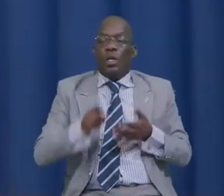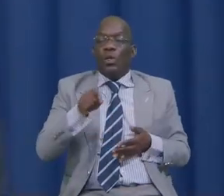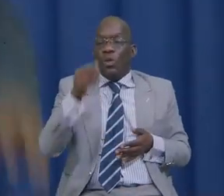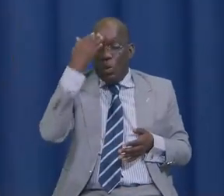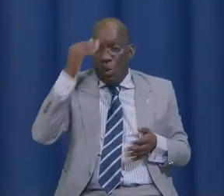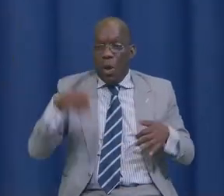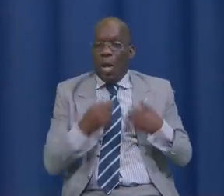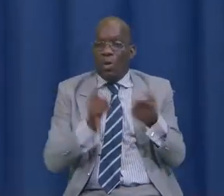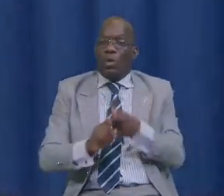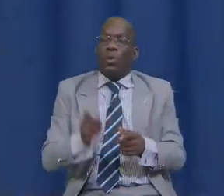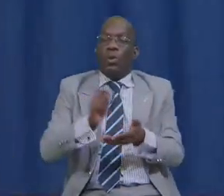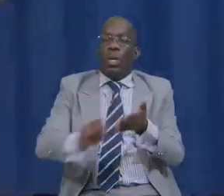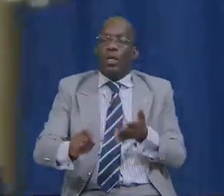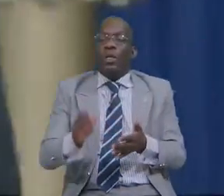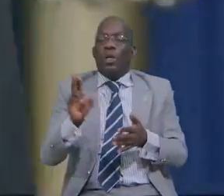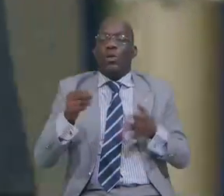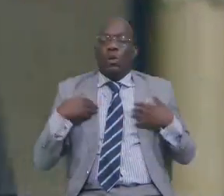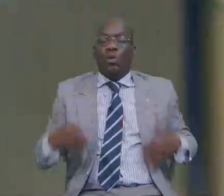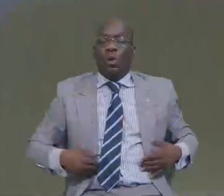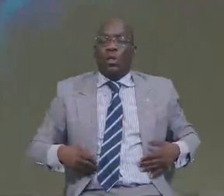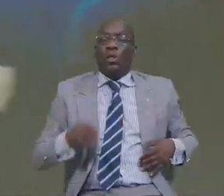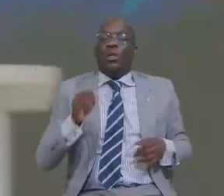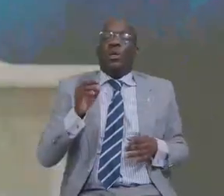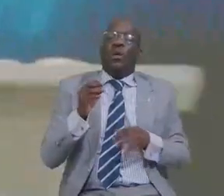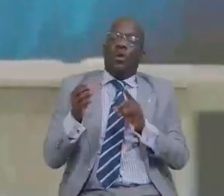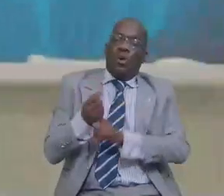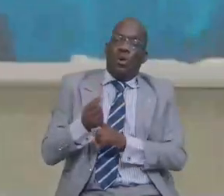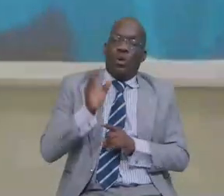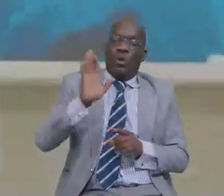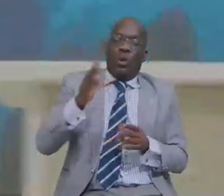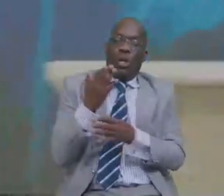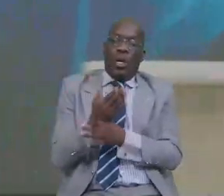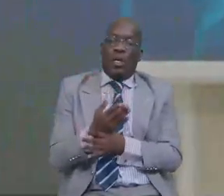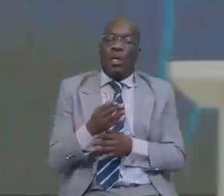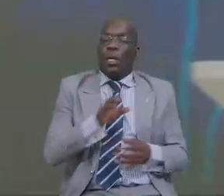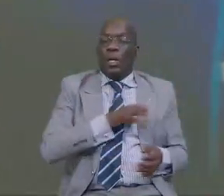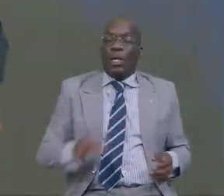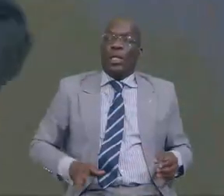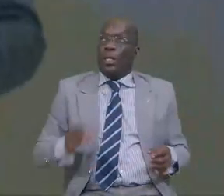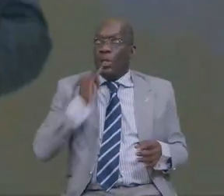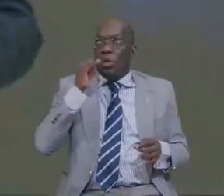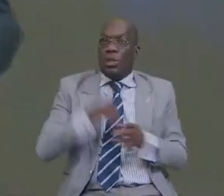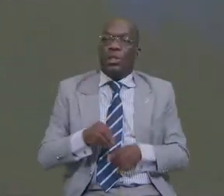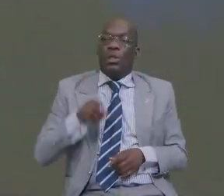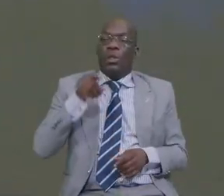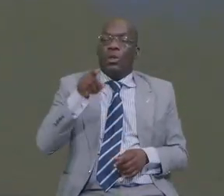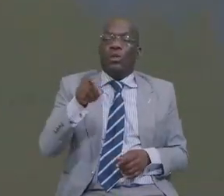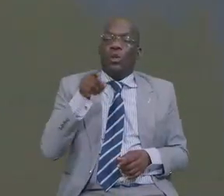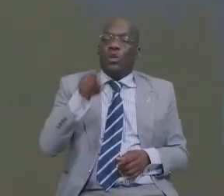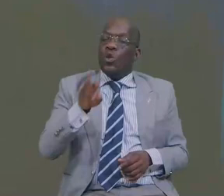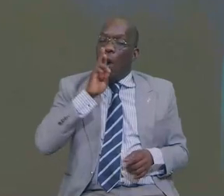écrire maintenant. Personne ne tient plus votre main. C'est la même chose. Christ est en toi. Et tu es en